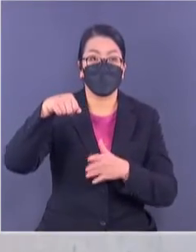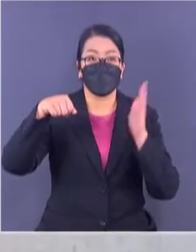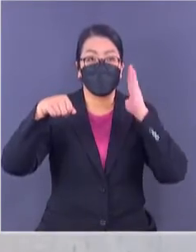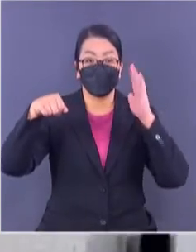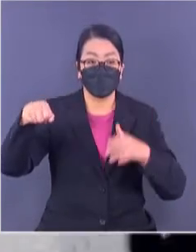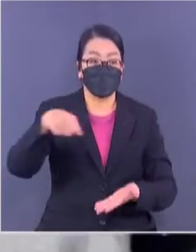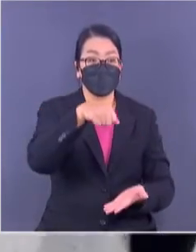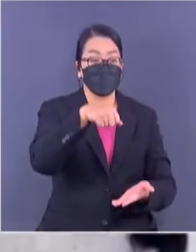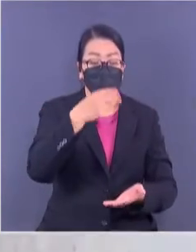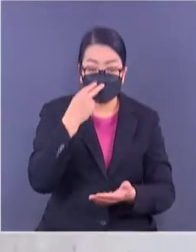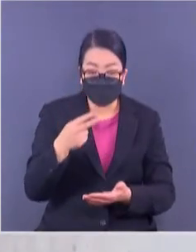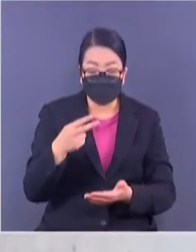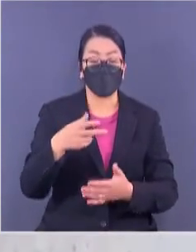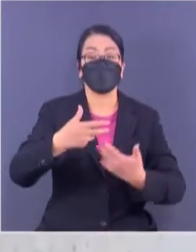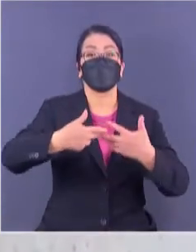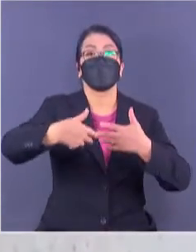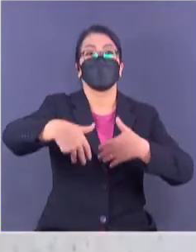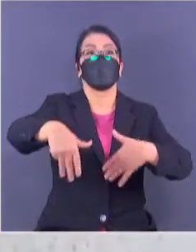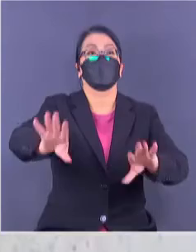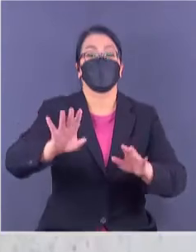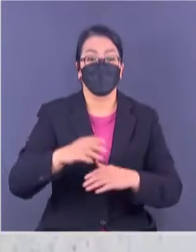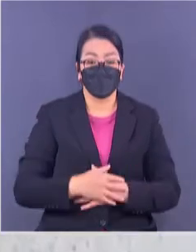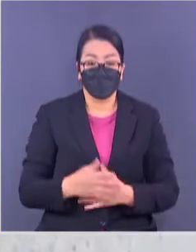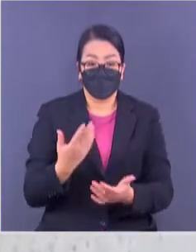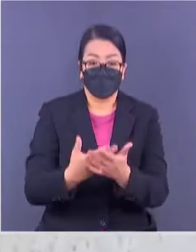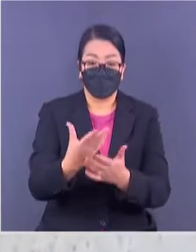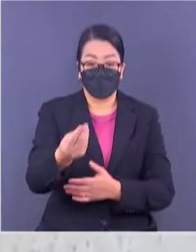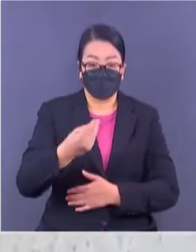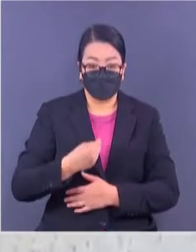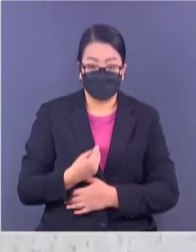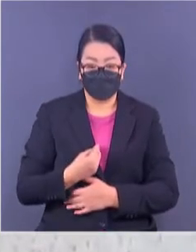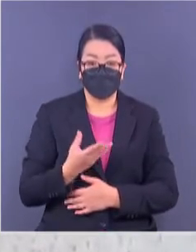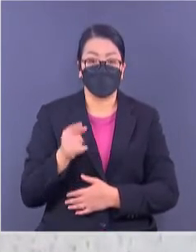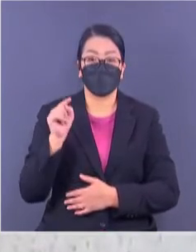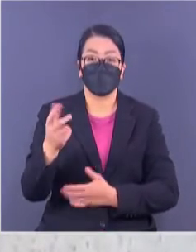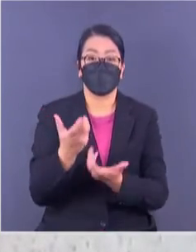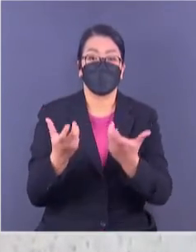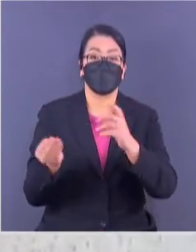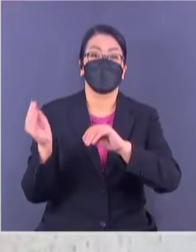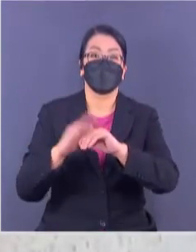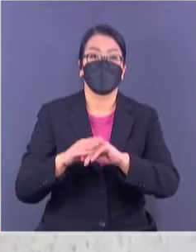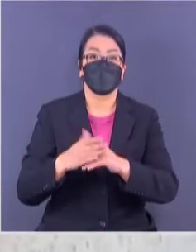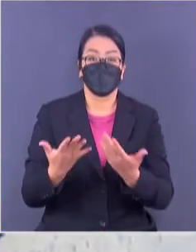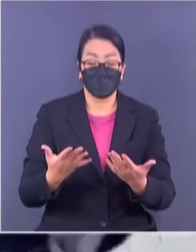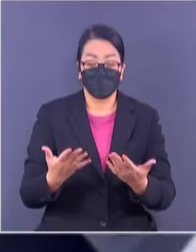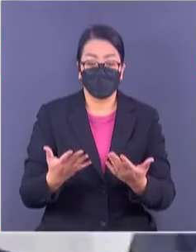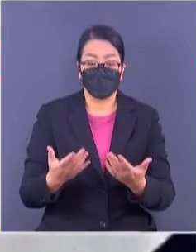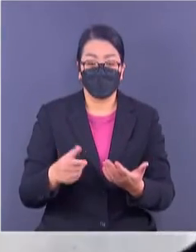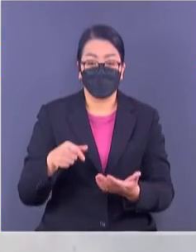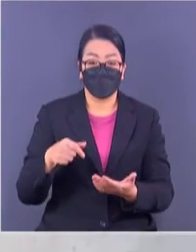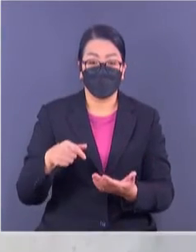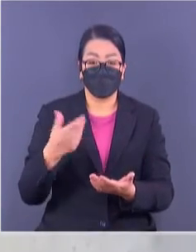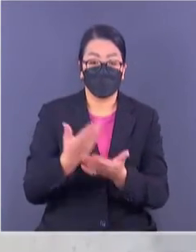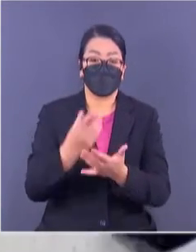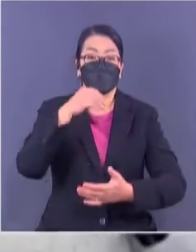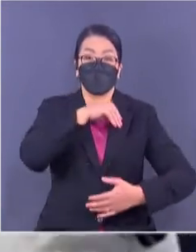วก็ปรากฏว่าหายไปแล้วนะครับตอนที่รับเงินทอนไปแล้วก็สั่งของเพิ่มพนักงานก็จะไปหยิบของให้ปรากฏว่าจังหวะนั้นเนี่ยหาย